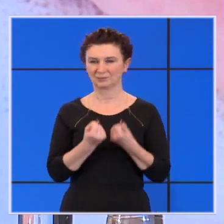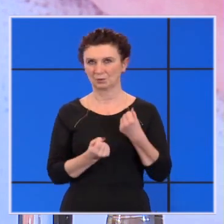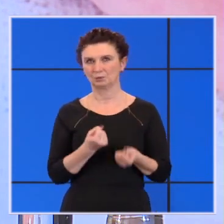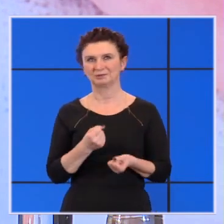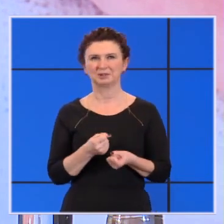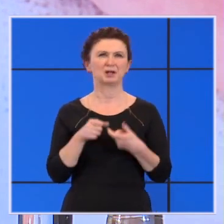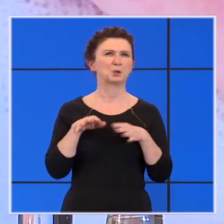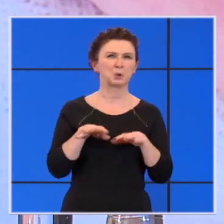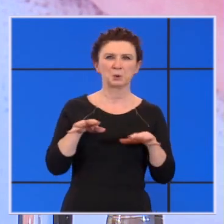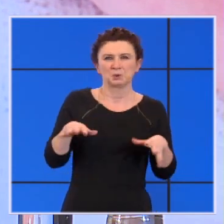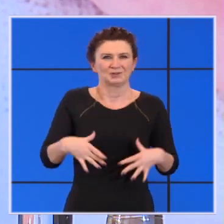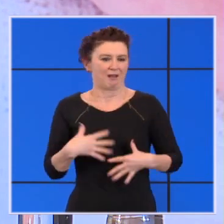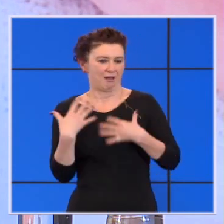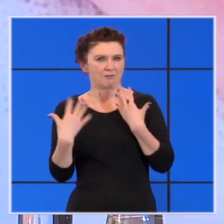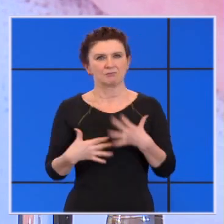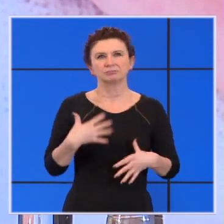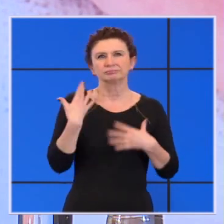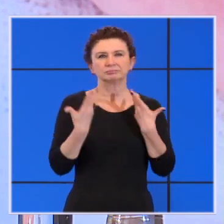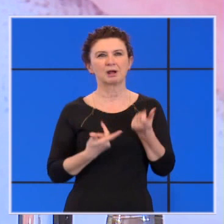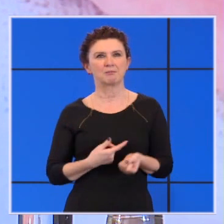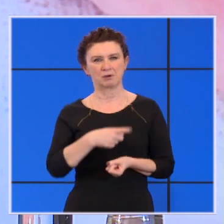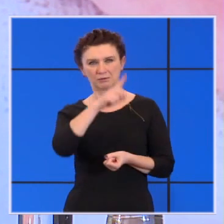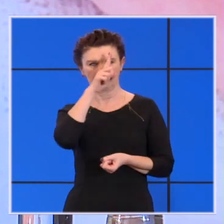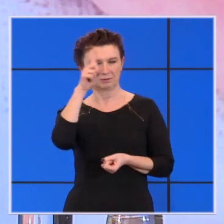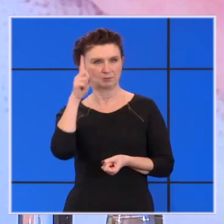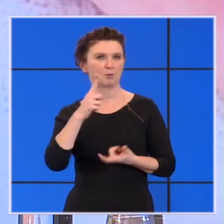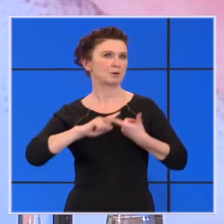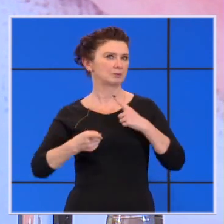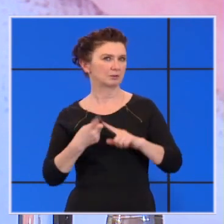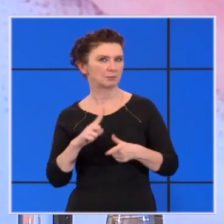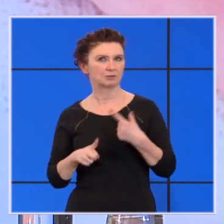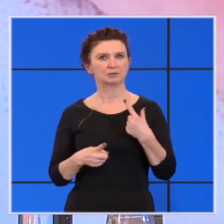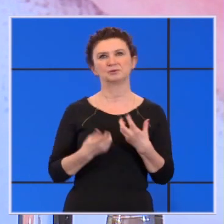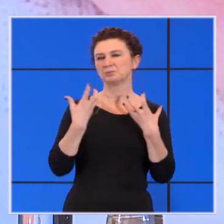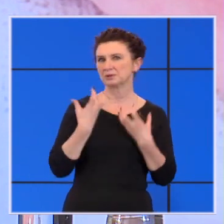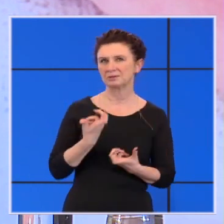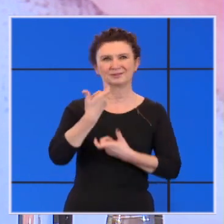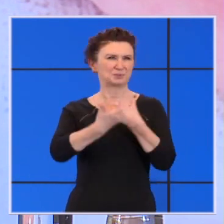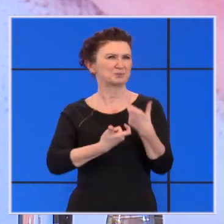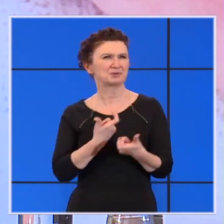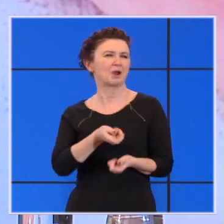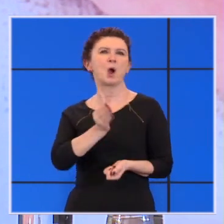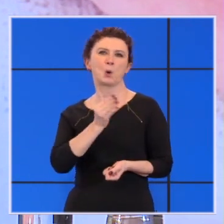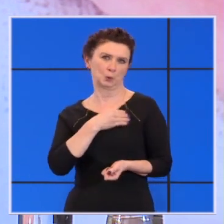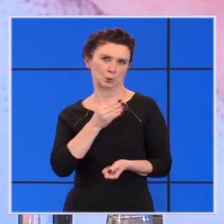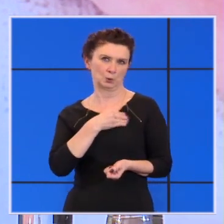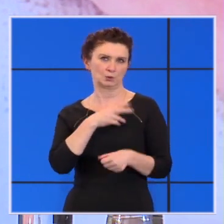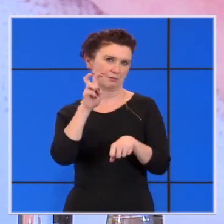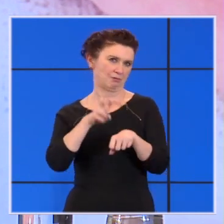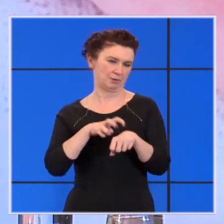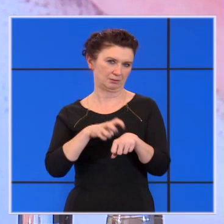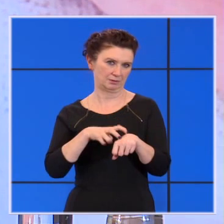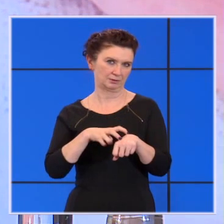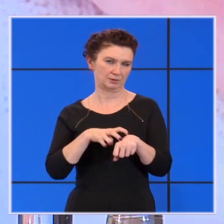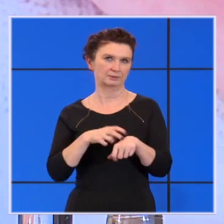wywołująca bardzo wiele różnych emocji społecznych, politycznych. Staraliśmy się stworzyć naprawdę takie uczciwe, medyczne, taki moralny